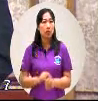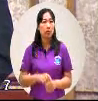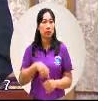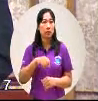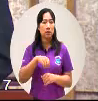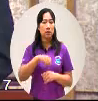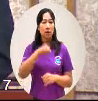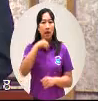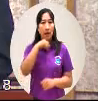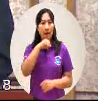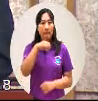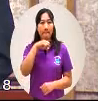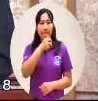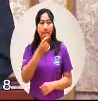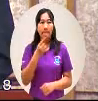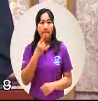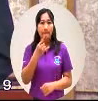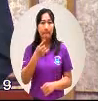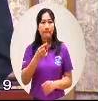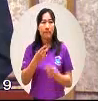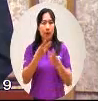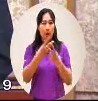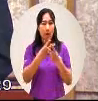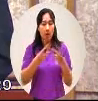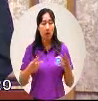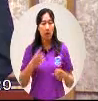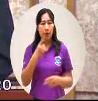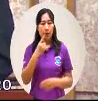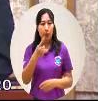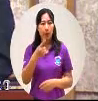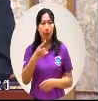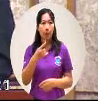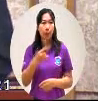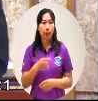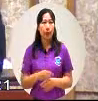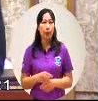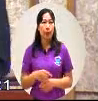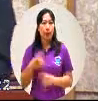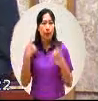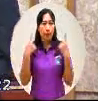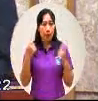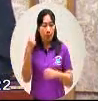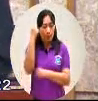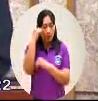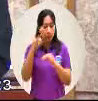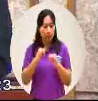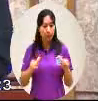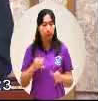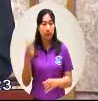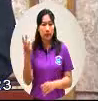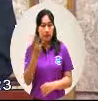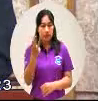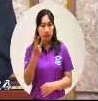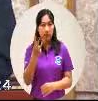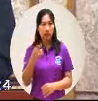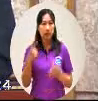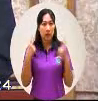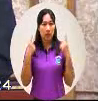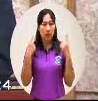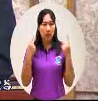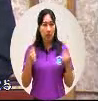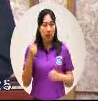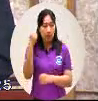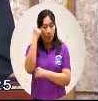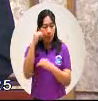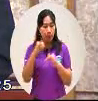还有原住民，那么是这个是主要的3个哈、这个本土语言。那原住民语来讲呢？只要学